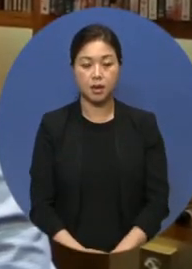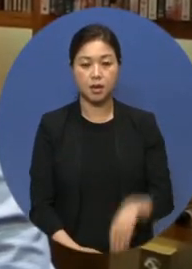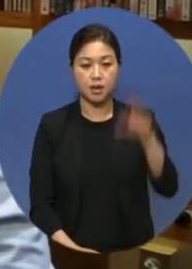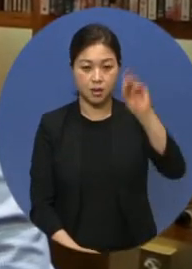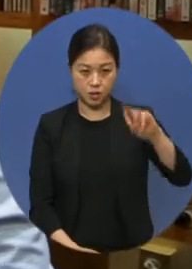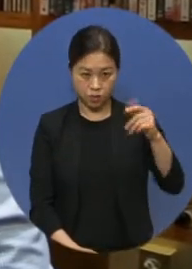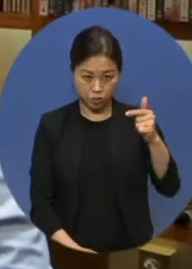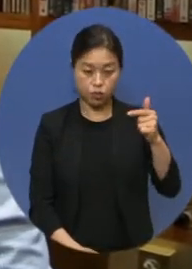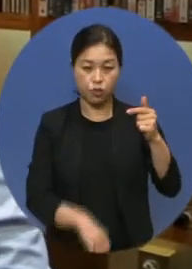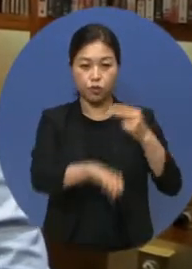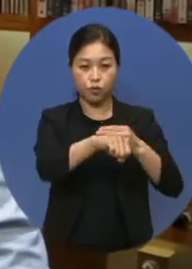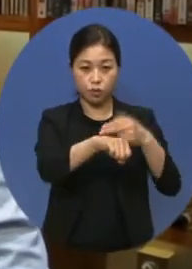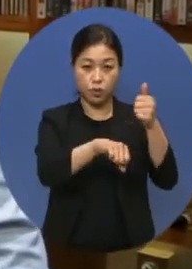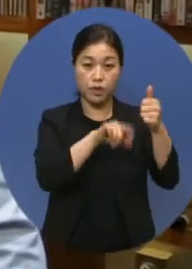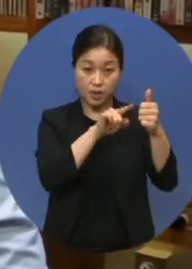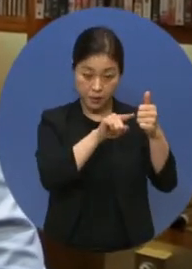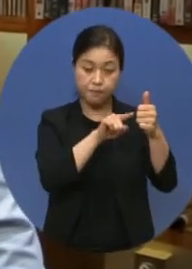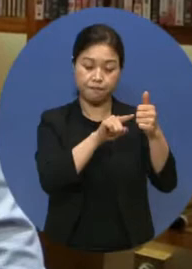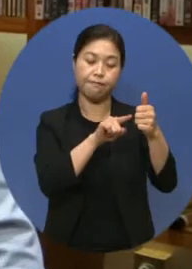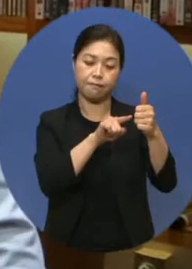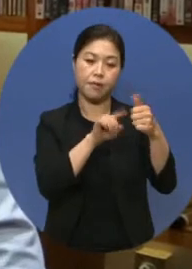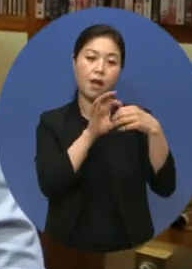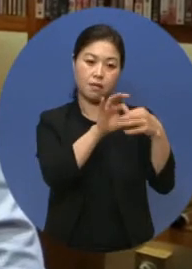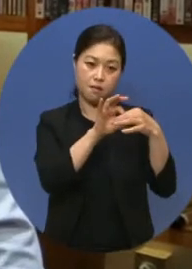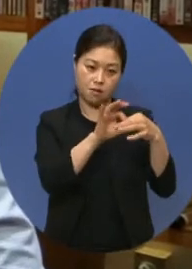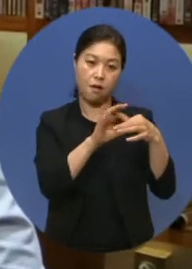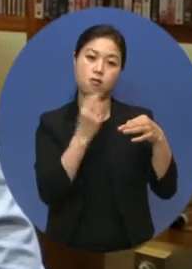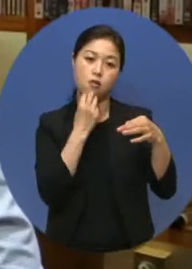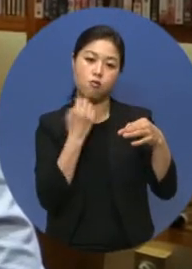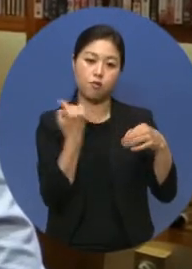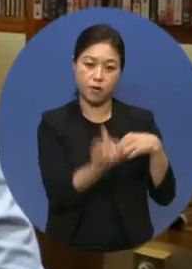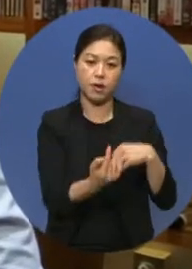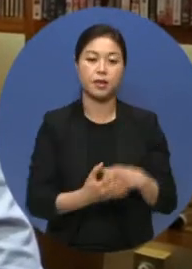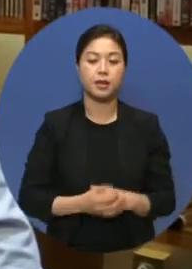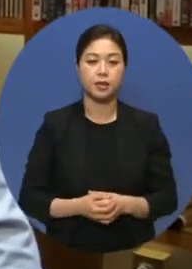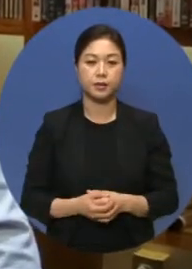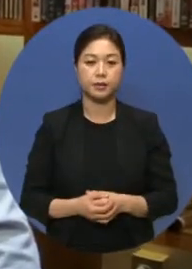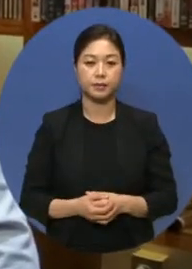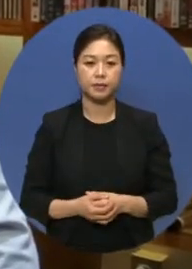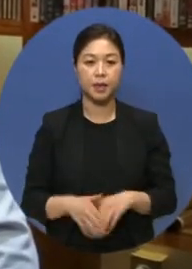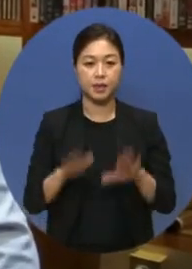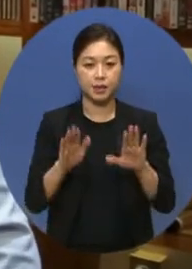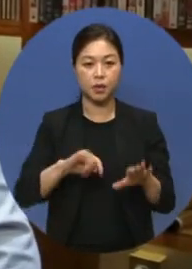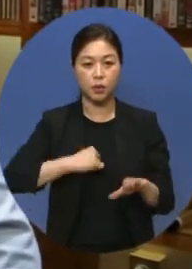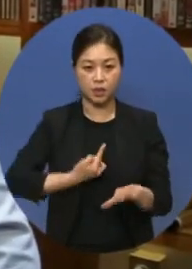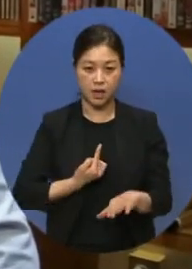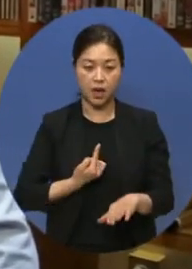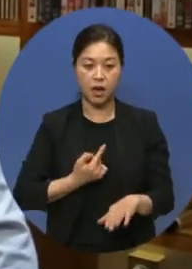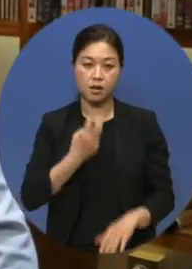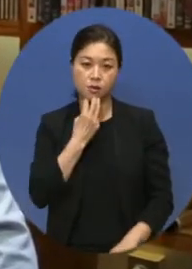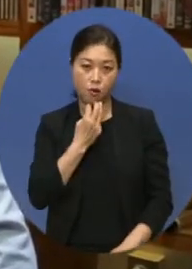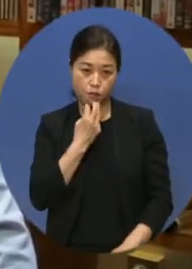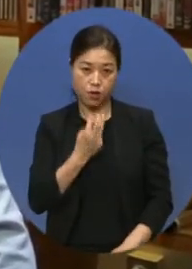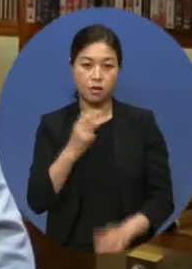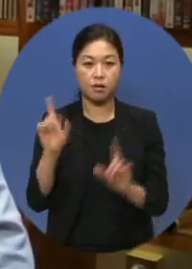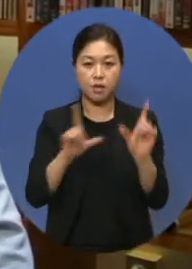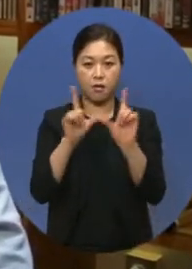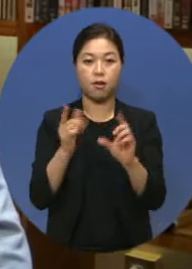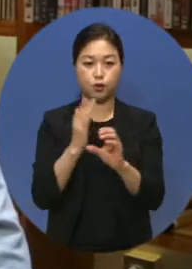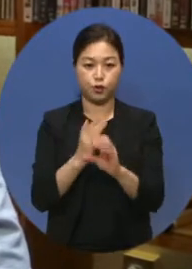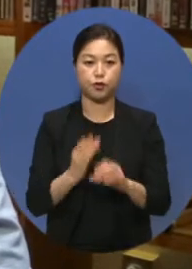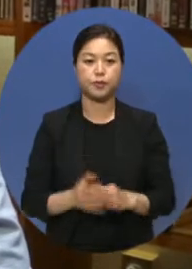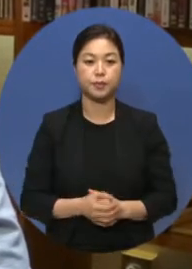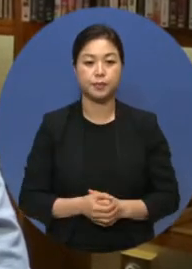교수님을 통해서 서울로 올라오게 됐어요. 네. 지금은 혼자 그래서 자립을 하고 있는데